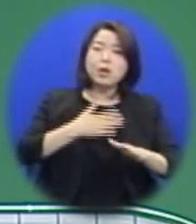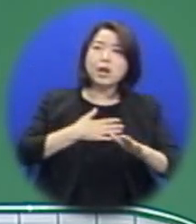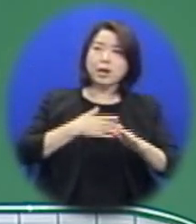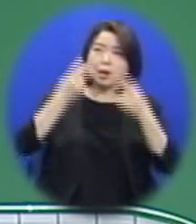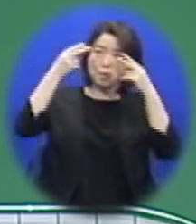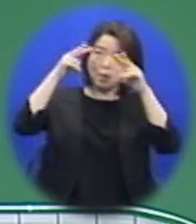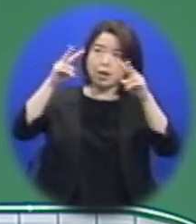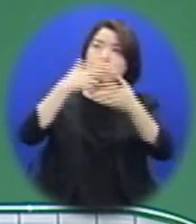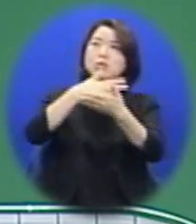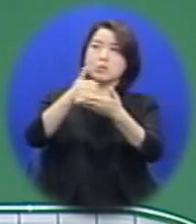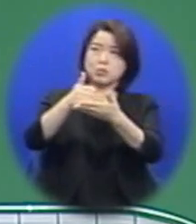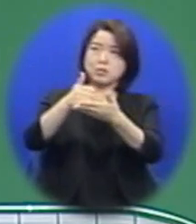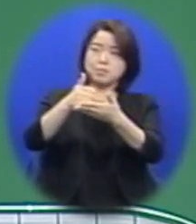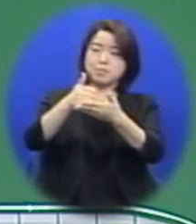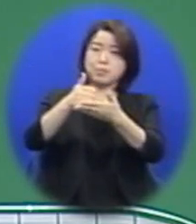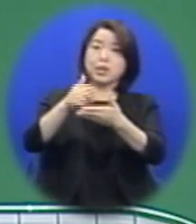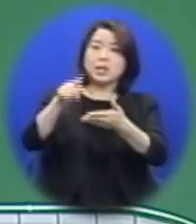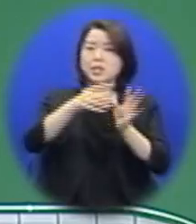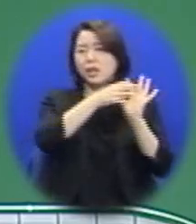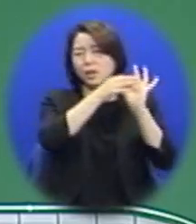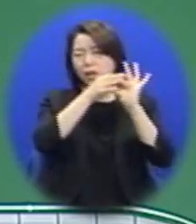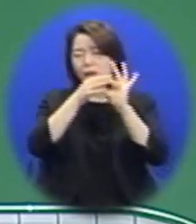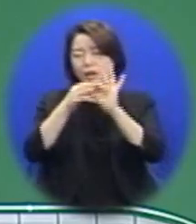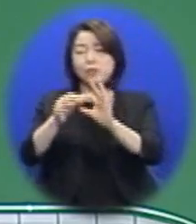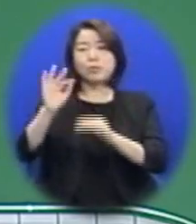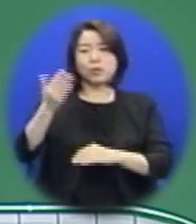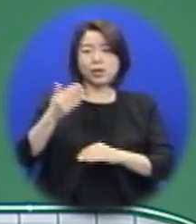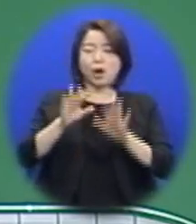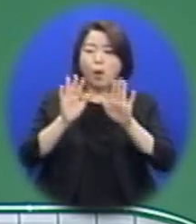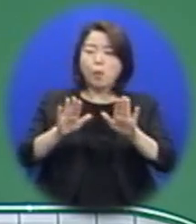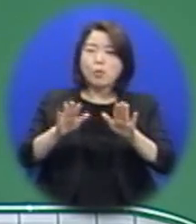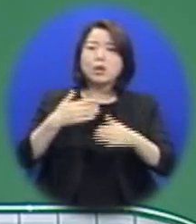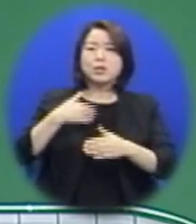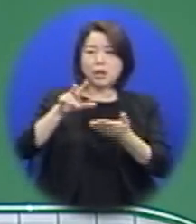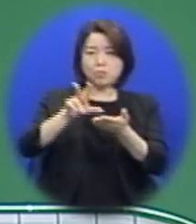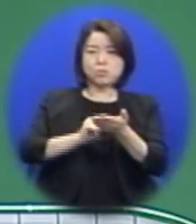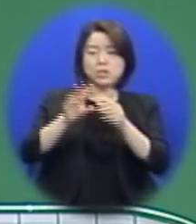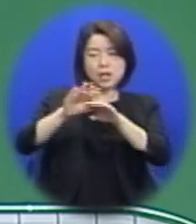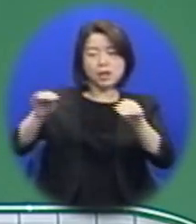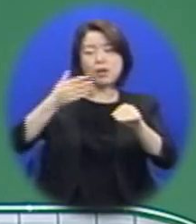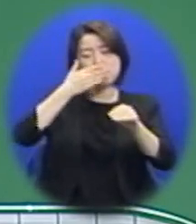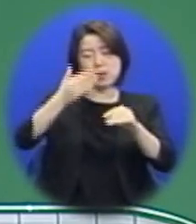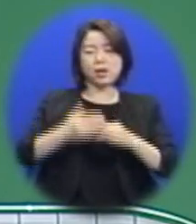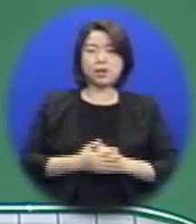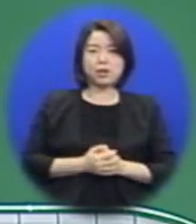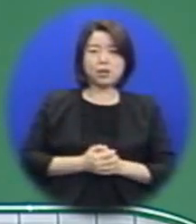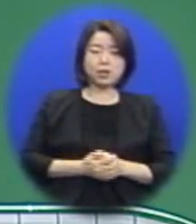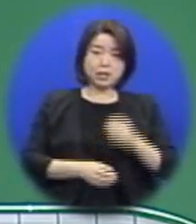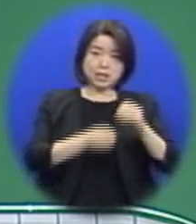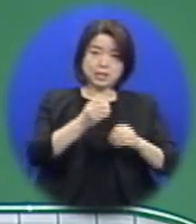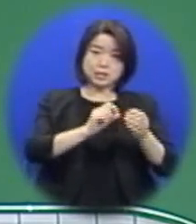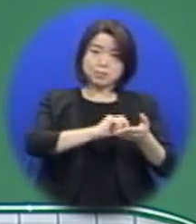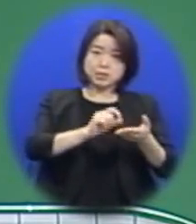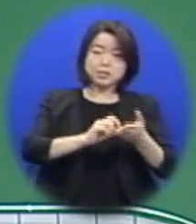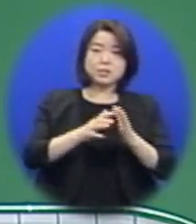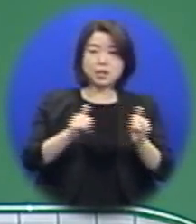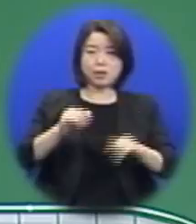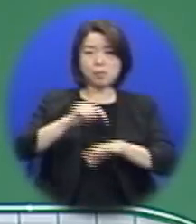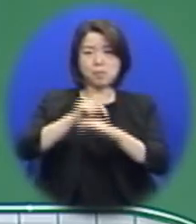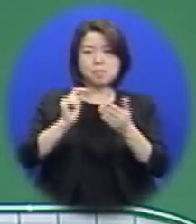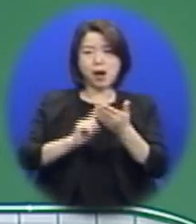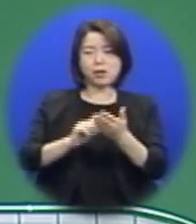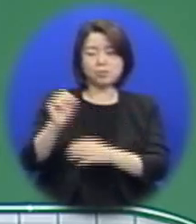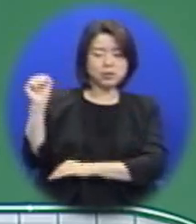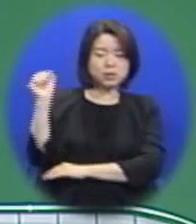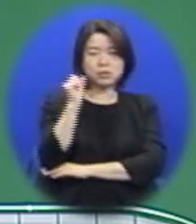주님, 그게 되어야 오늘 내 문제가 해결이 되는 거예요. 시편 기자는 마음이